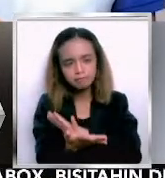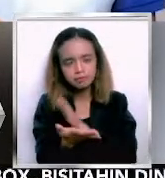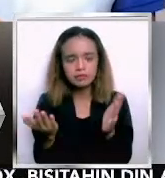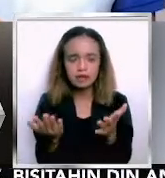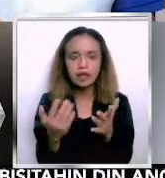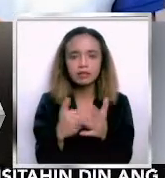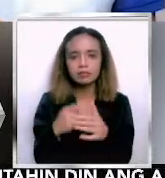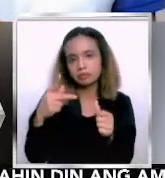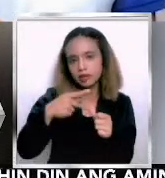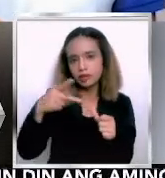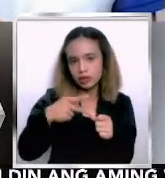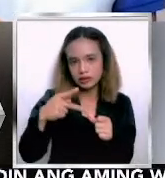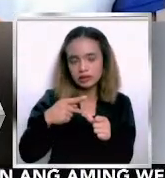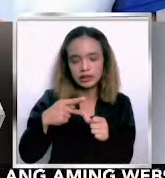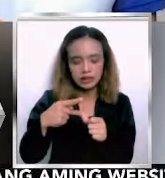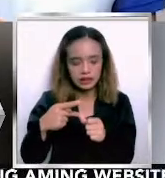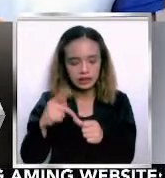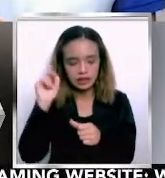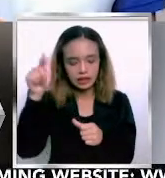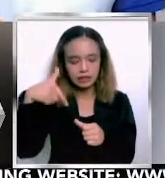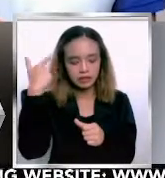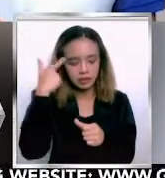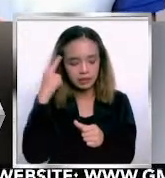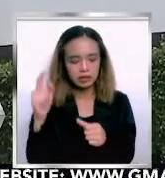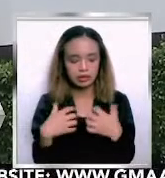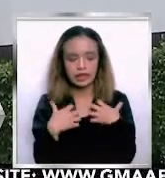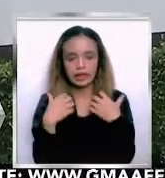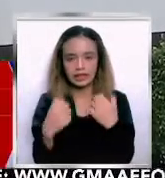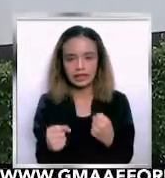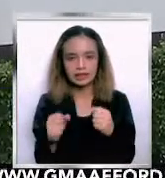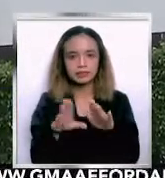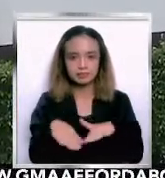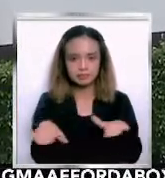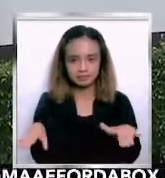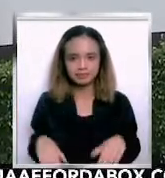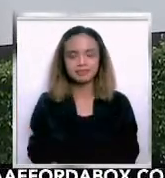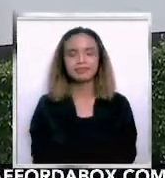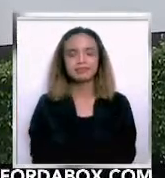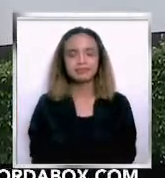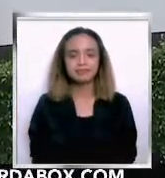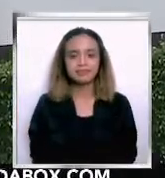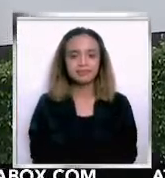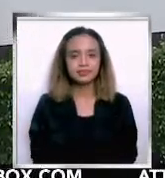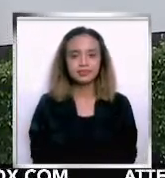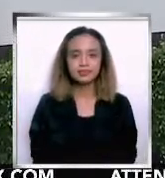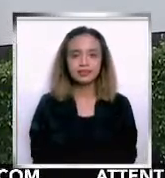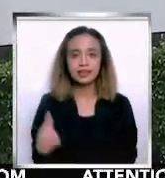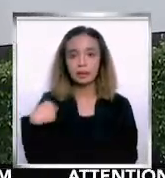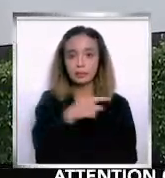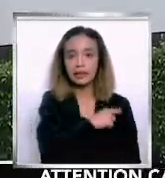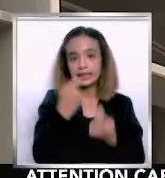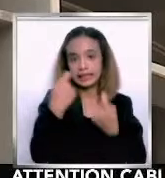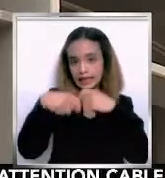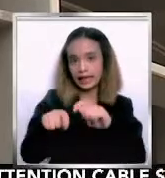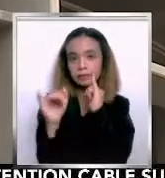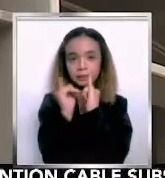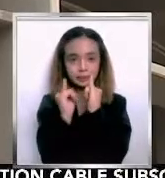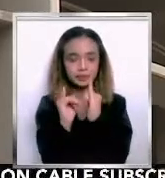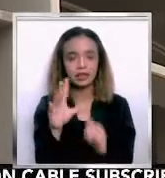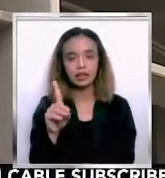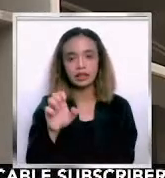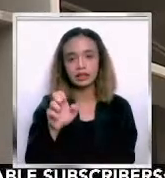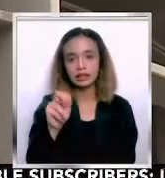prioridad ng ating pamahalaan ang kalusugan ng ating mga anak. Sinusubukan pa naming kunin ang panig ng DNR at